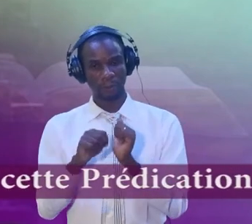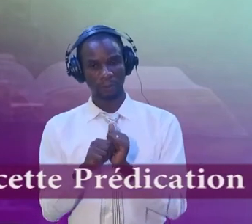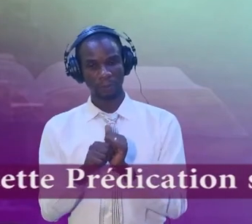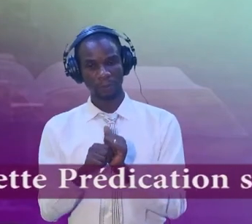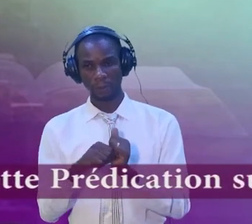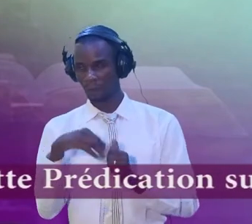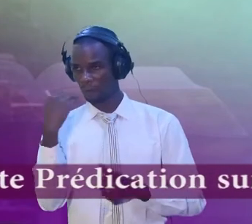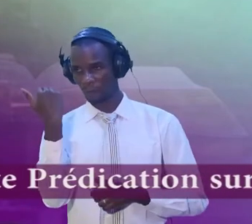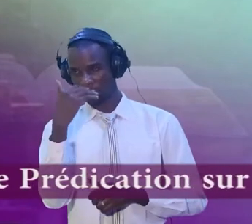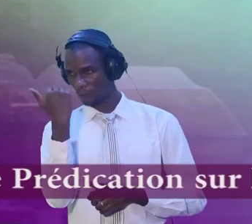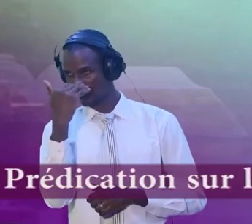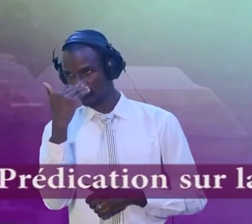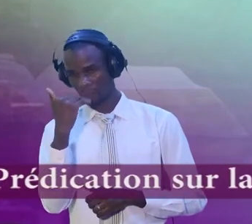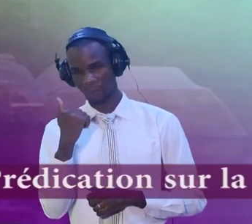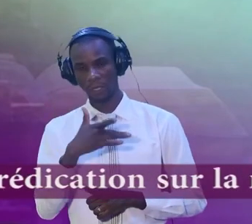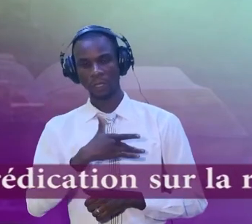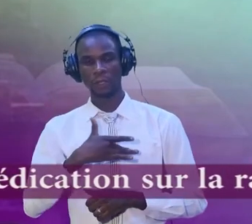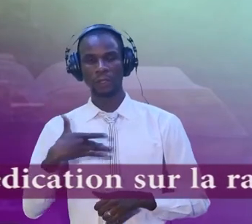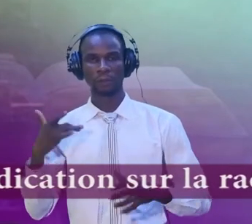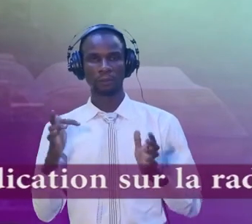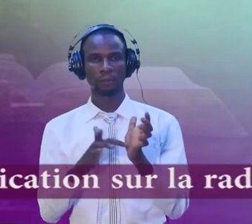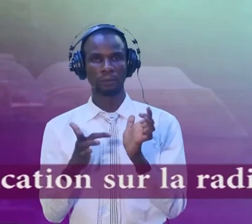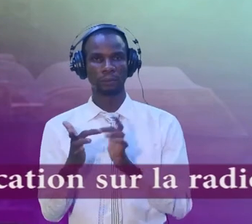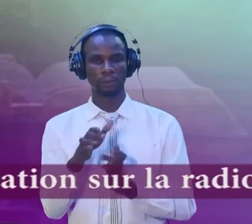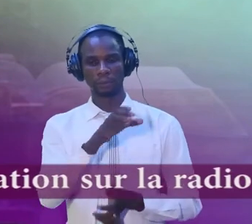Na pia utapoteza ufahamu ya